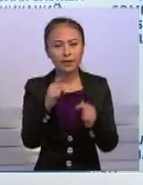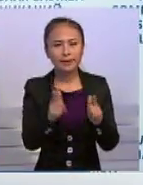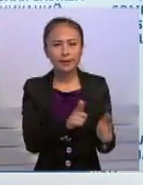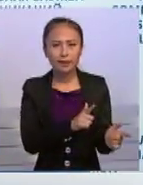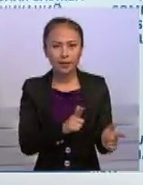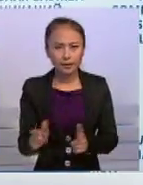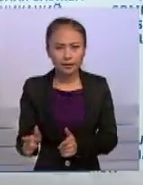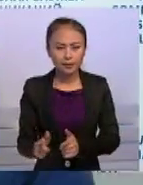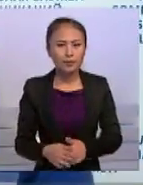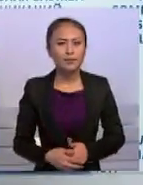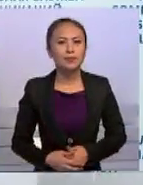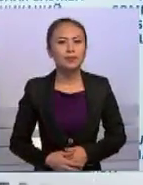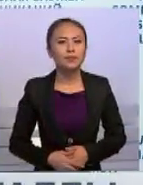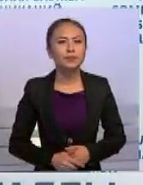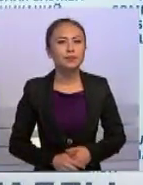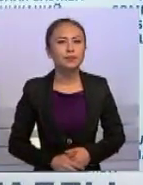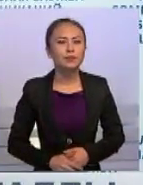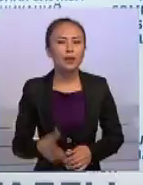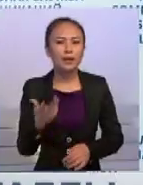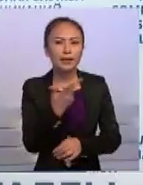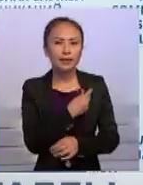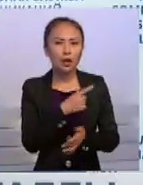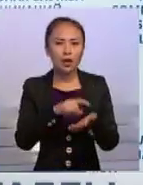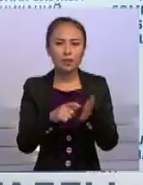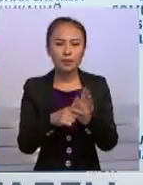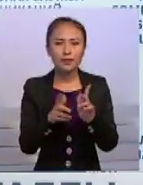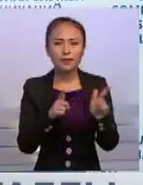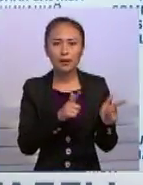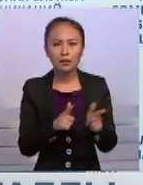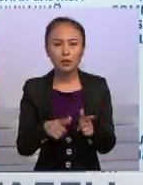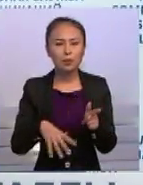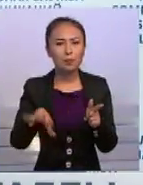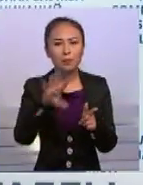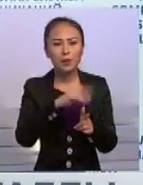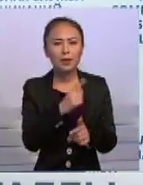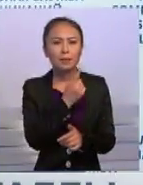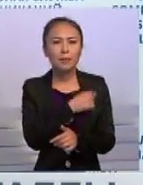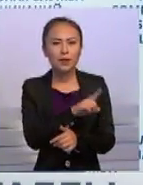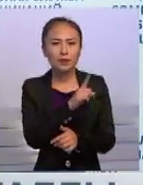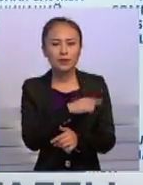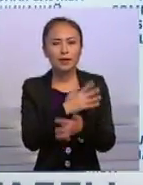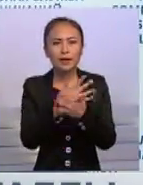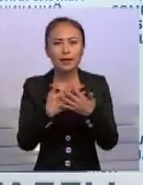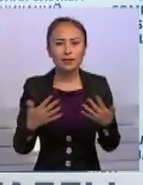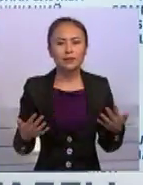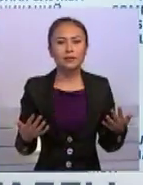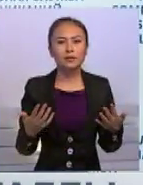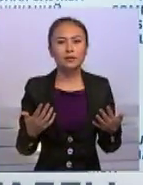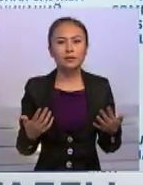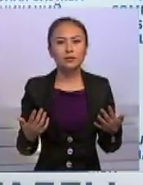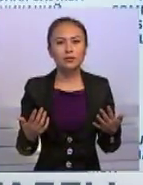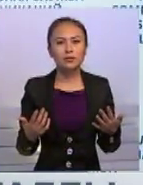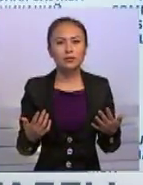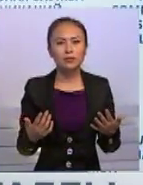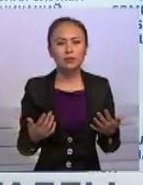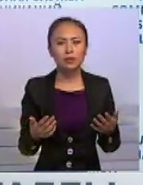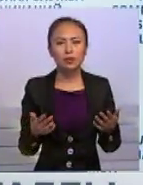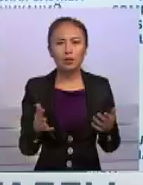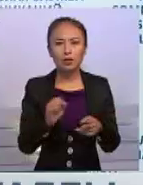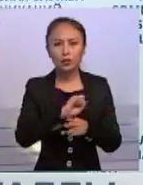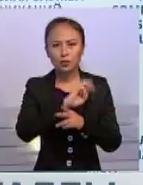дайын, егу кабинеттері дайын, барлық емханаларда фильтрлер дайын, онда